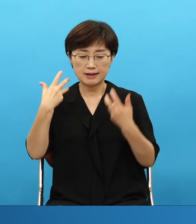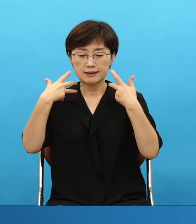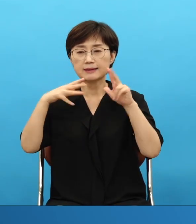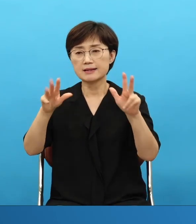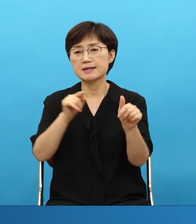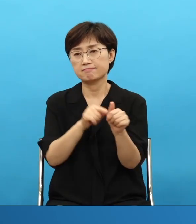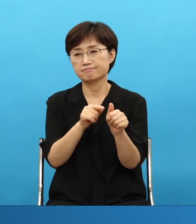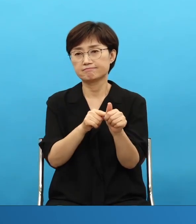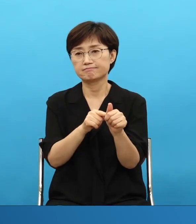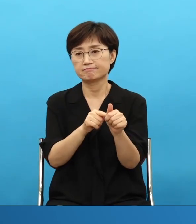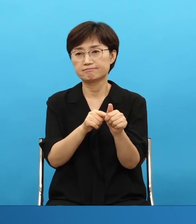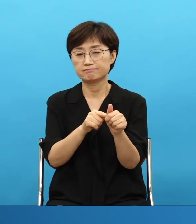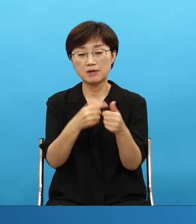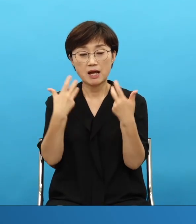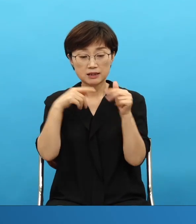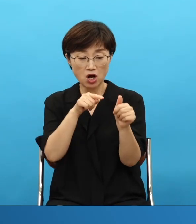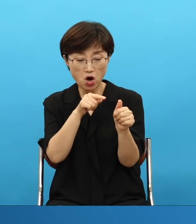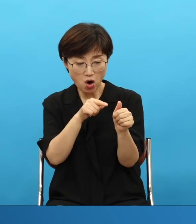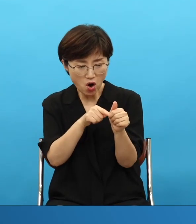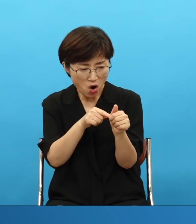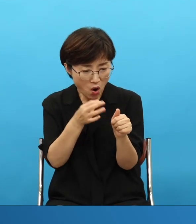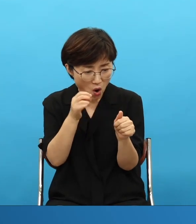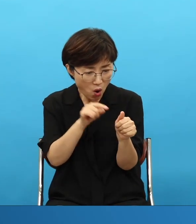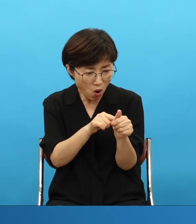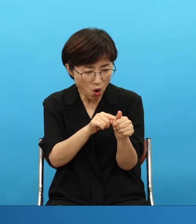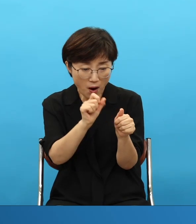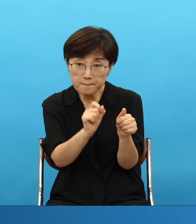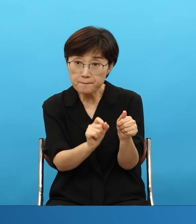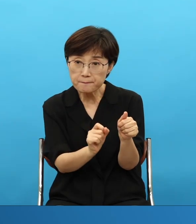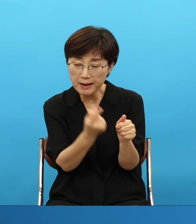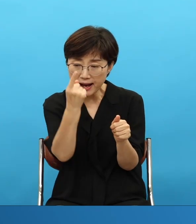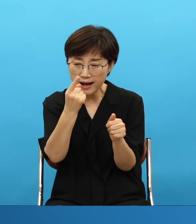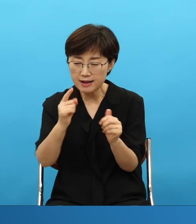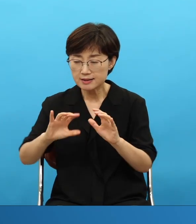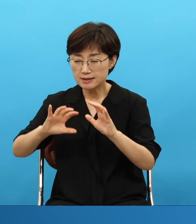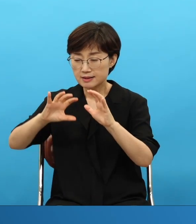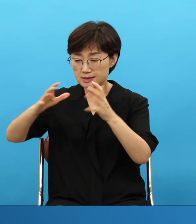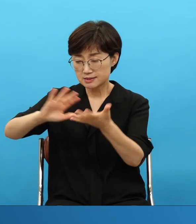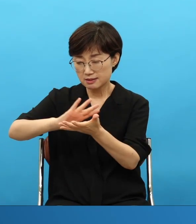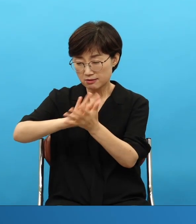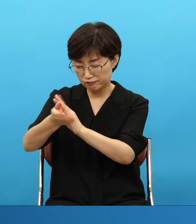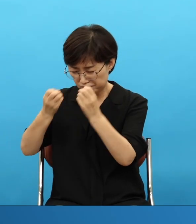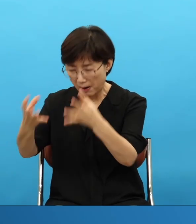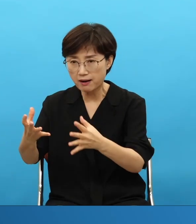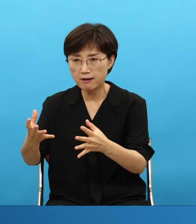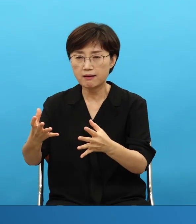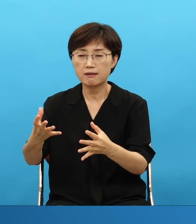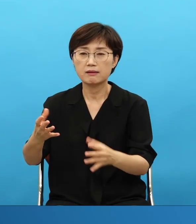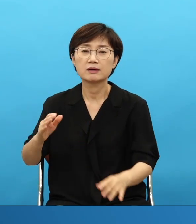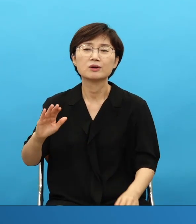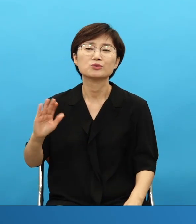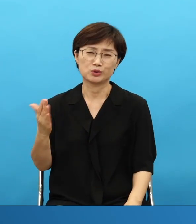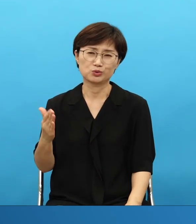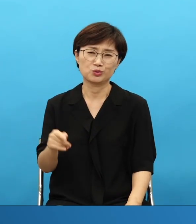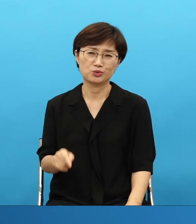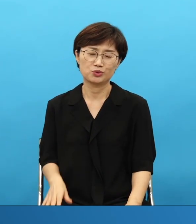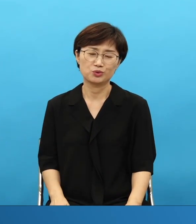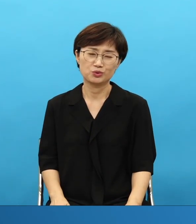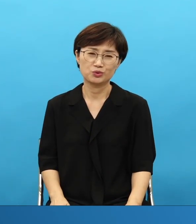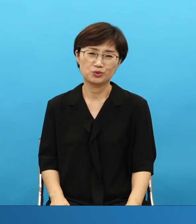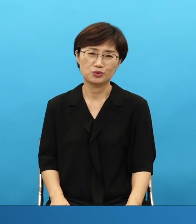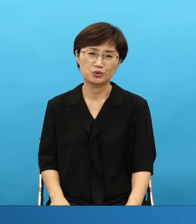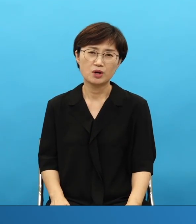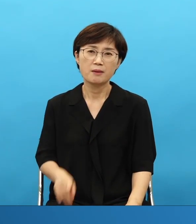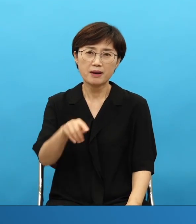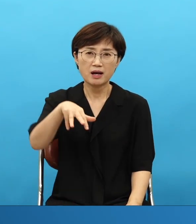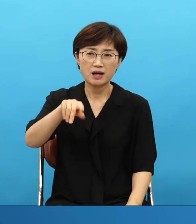다니엘에게 천지 개벽되는 역사가 일어났다가 The 말이에요. works of the recreation of the world took place for Daniel. 천지 개벽이란 말 쉽게 말하면